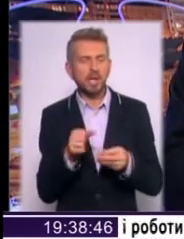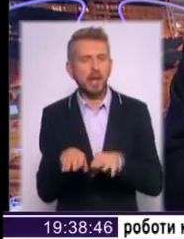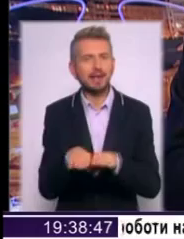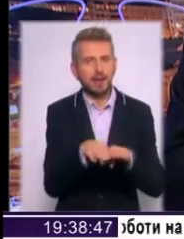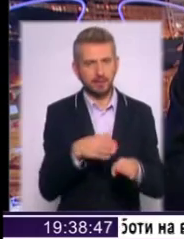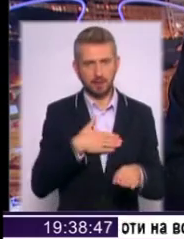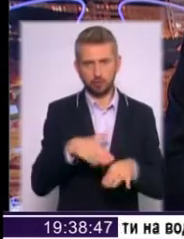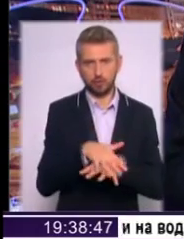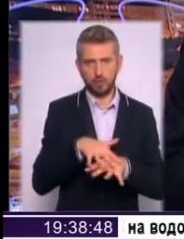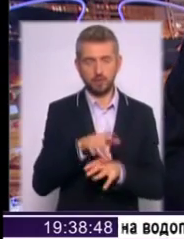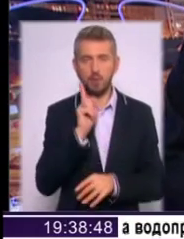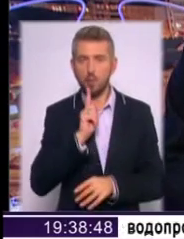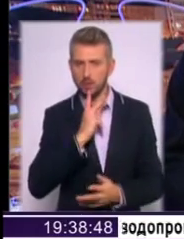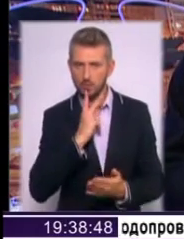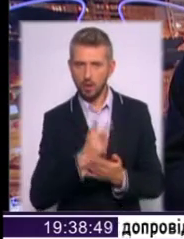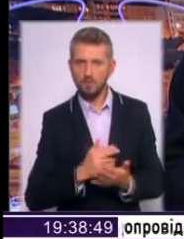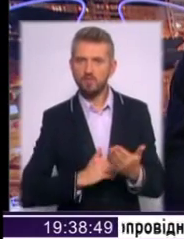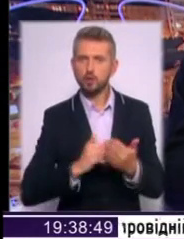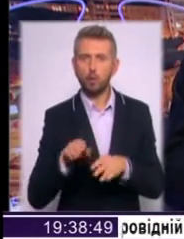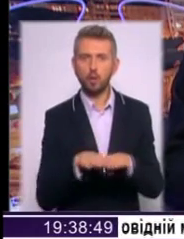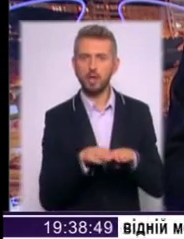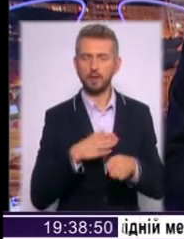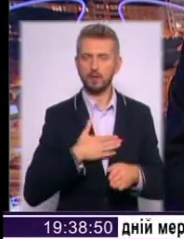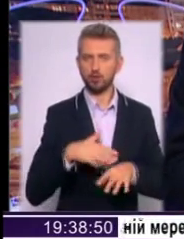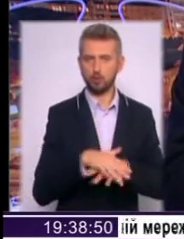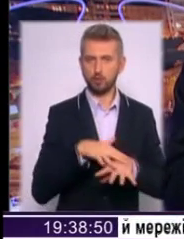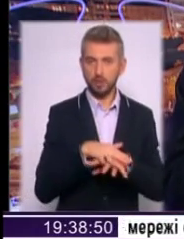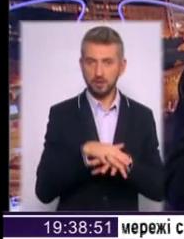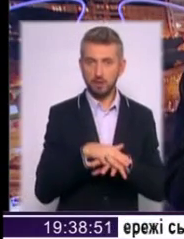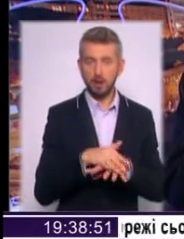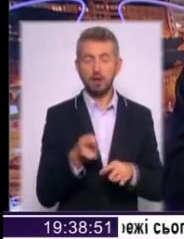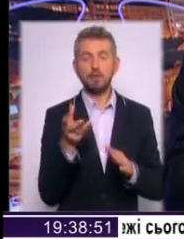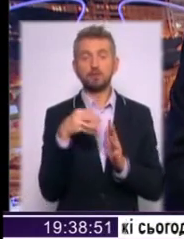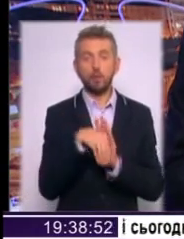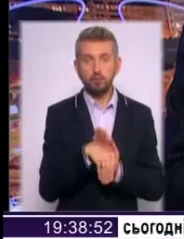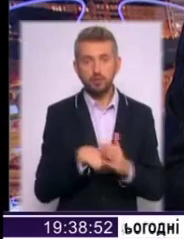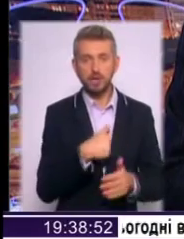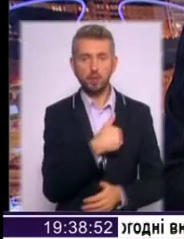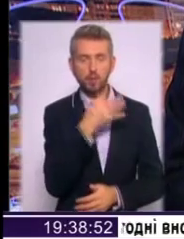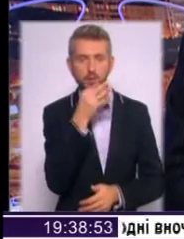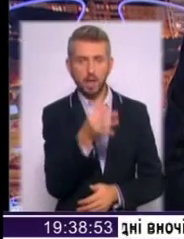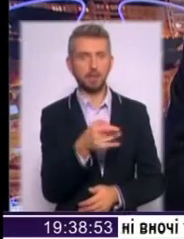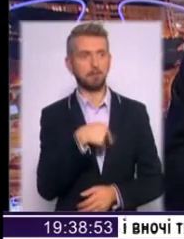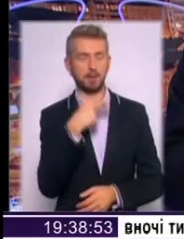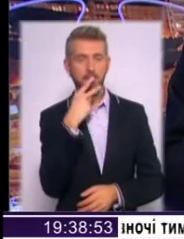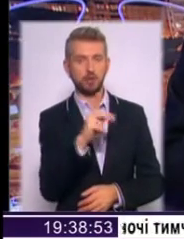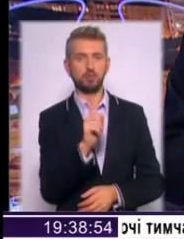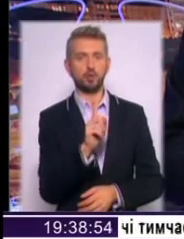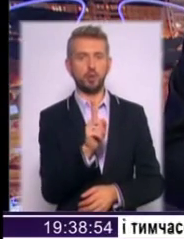що ми демонструємо дуже високу єдність нашого суспільства. В тому числі, я хочу сказати, і ми бачимо,